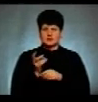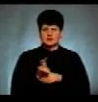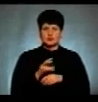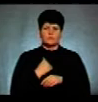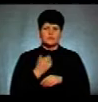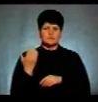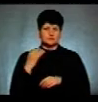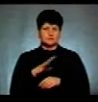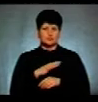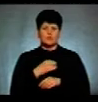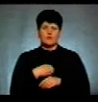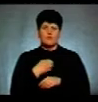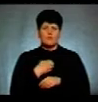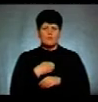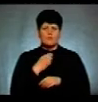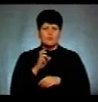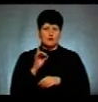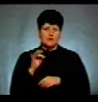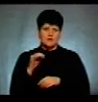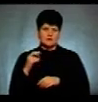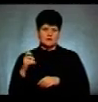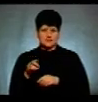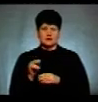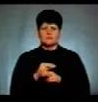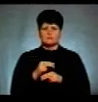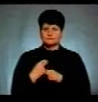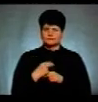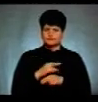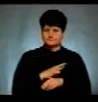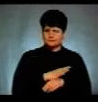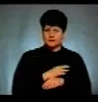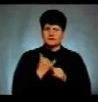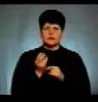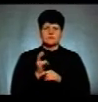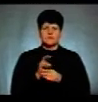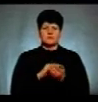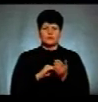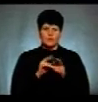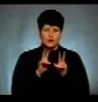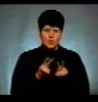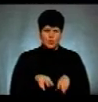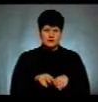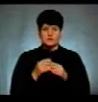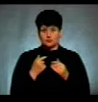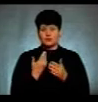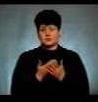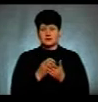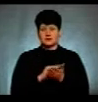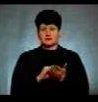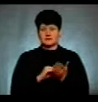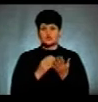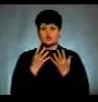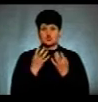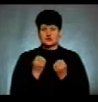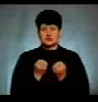був. Я прийшла, пролікувалася і зараз прийшла на повторний огляд. І ось мені виписують ще